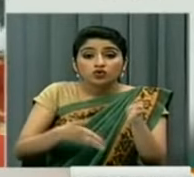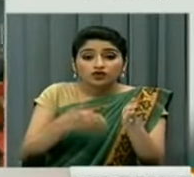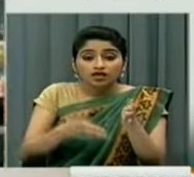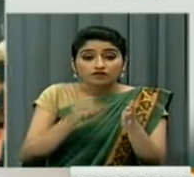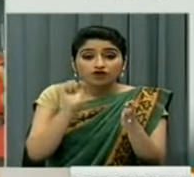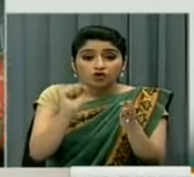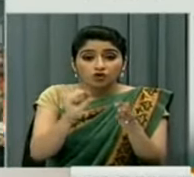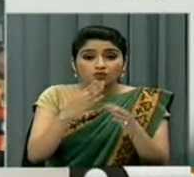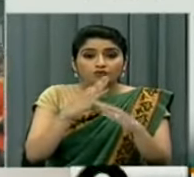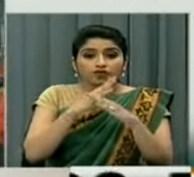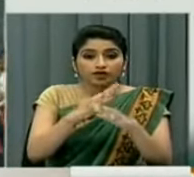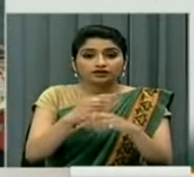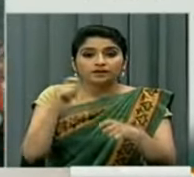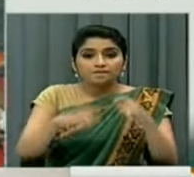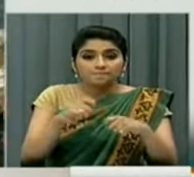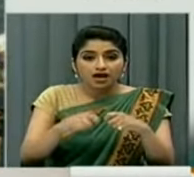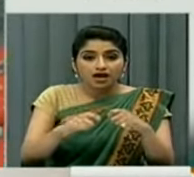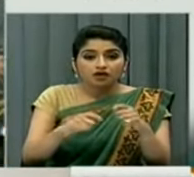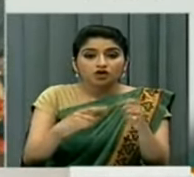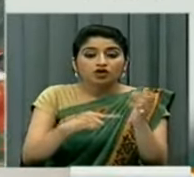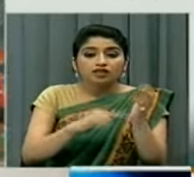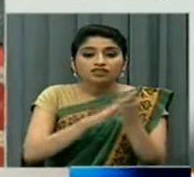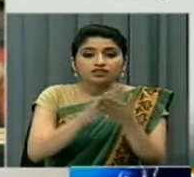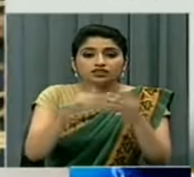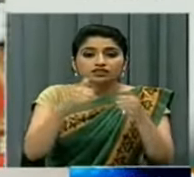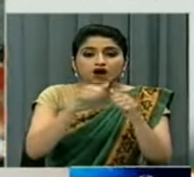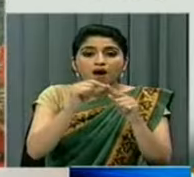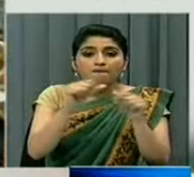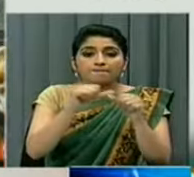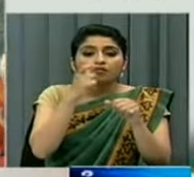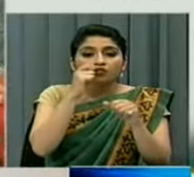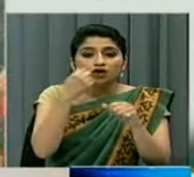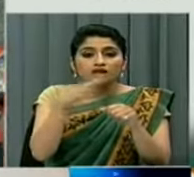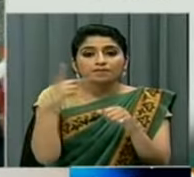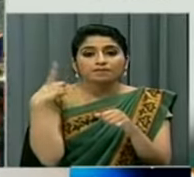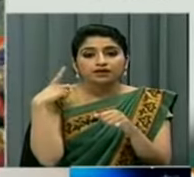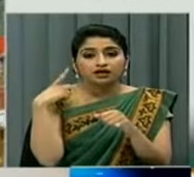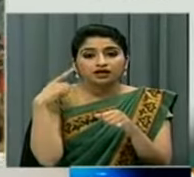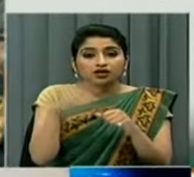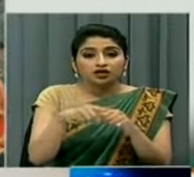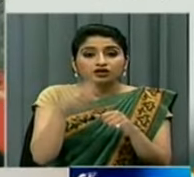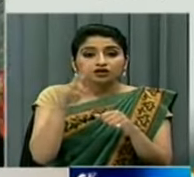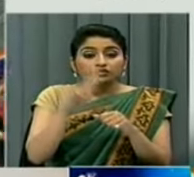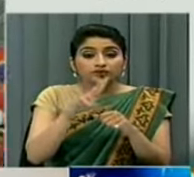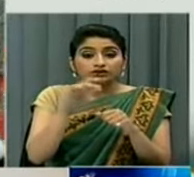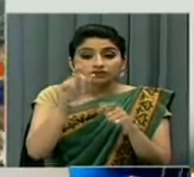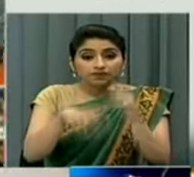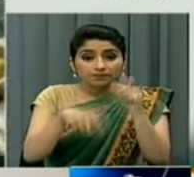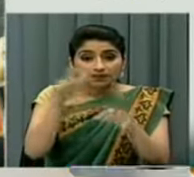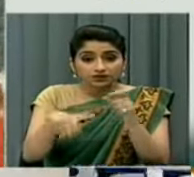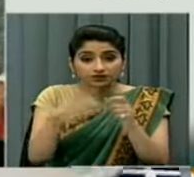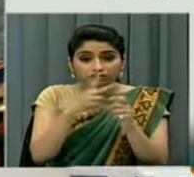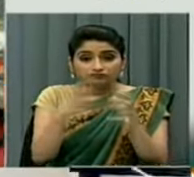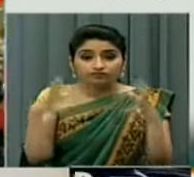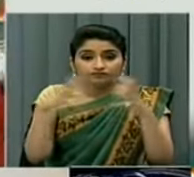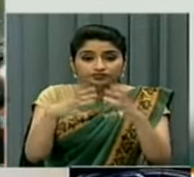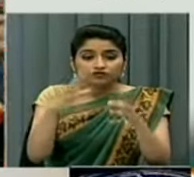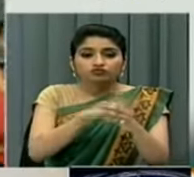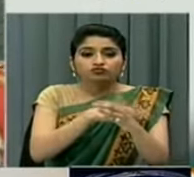वगैरह का ध्यान रखते हुए वो अपने कार्यक्रम में इस तरीके से काम करते हैं कि उनको इन्फॉर्मेशन पूरी हासिल होती है।